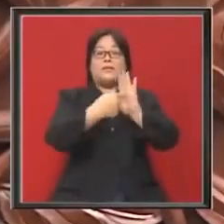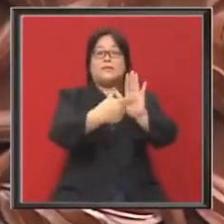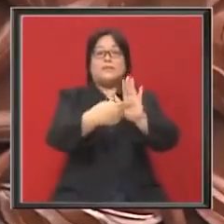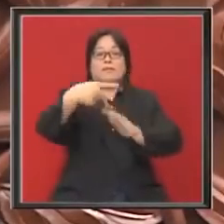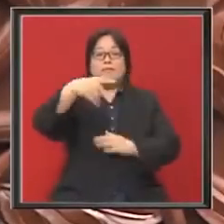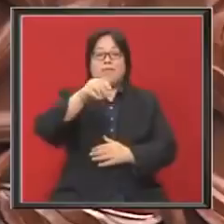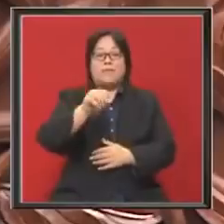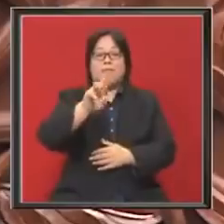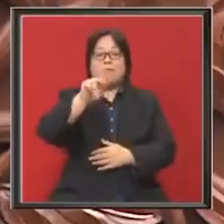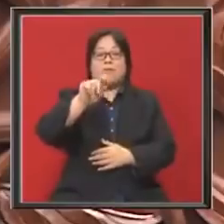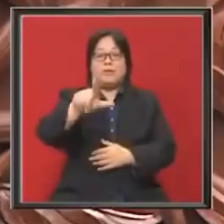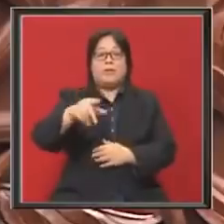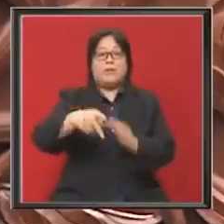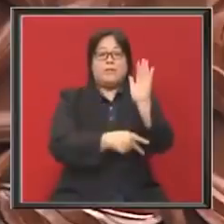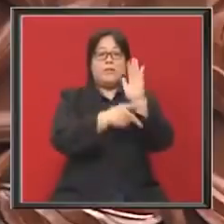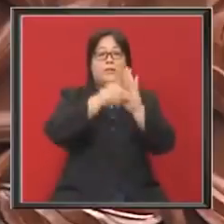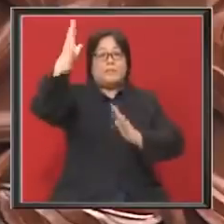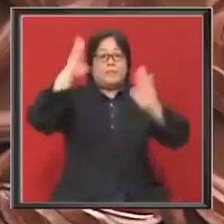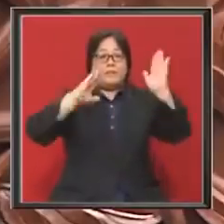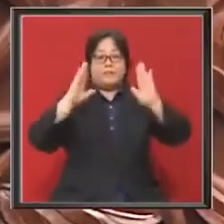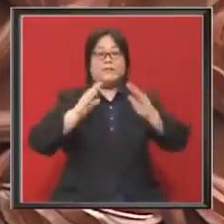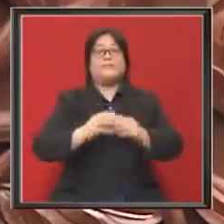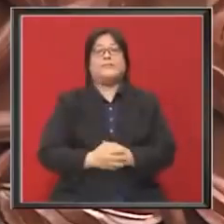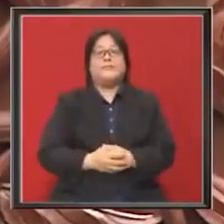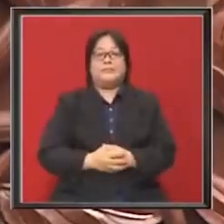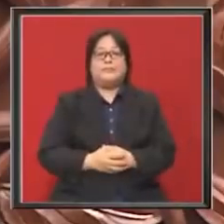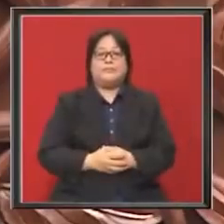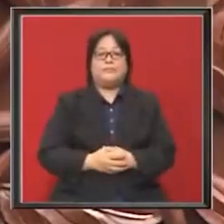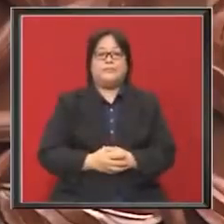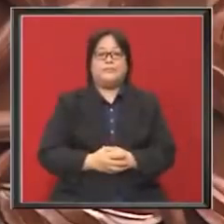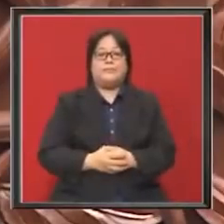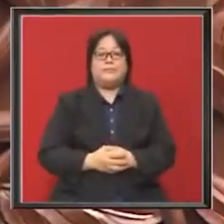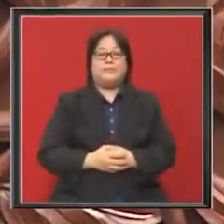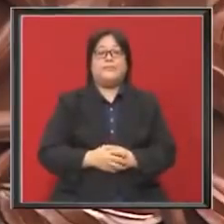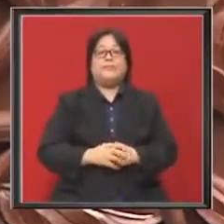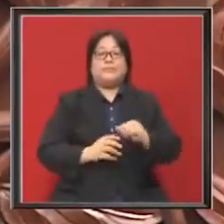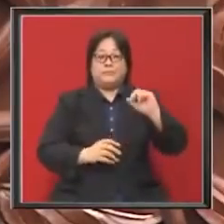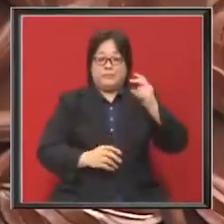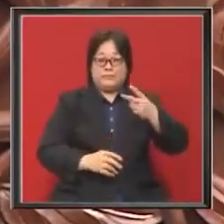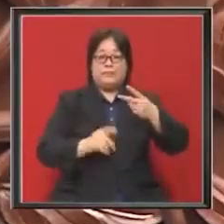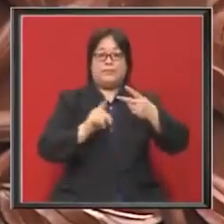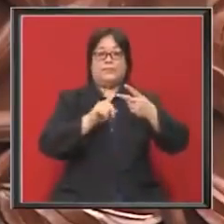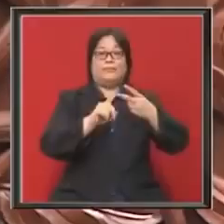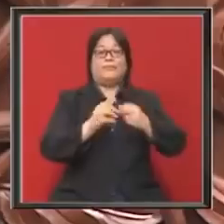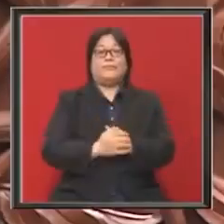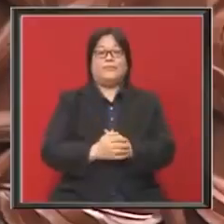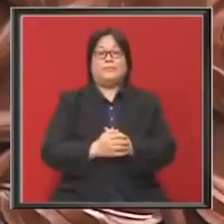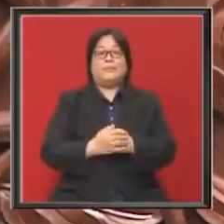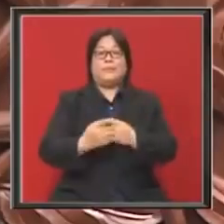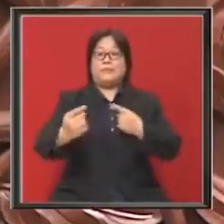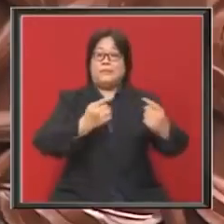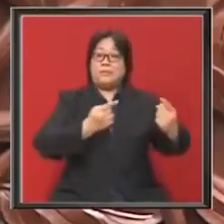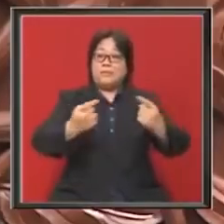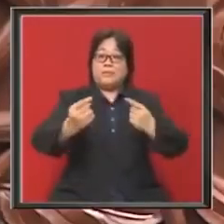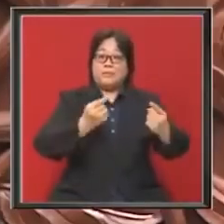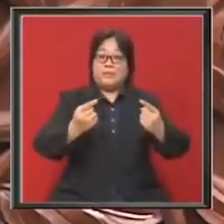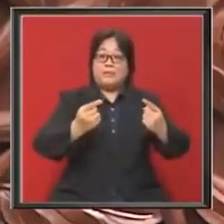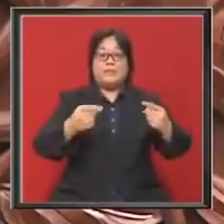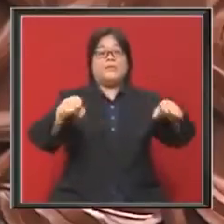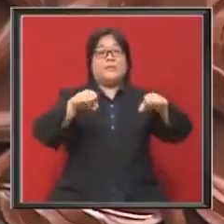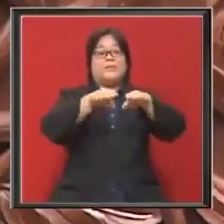di portal paling Malaysia secepat mungkin kedua perbahasan